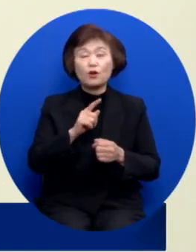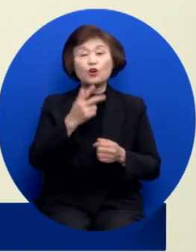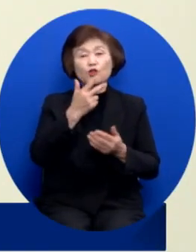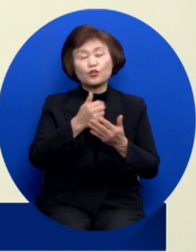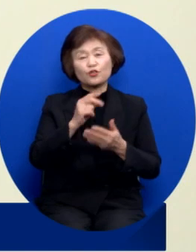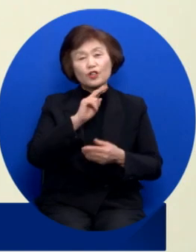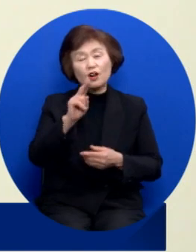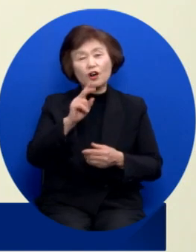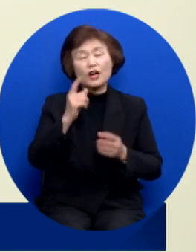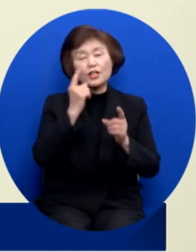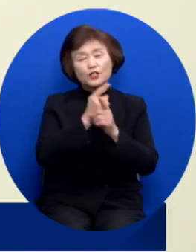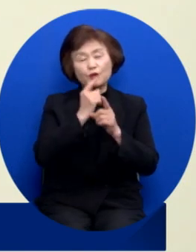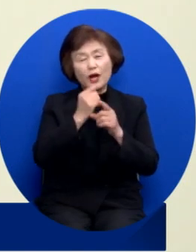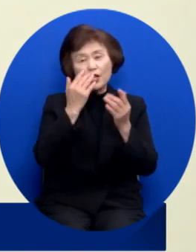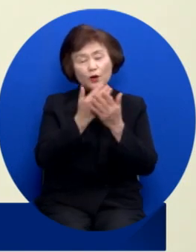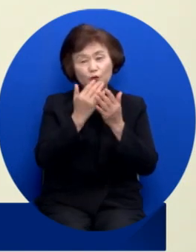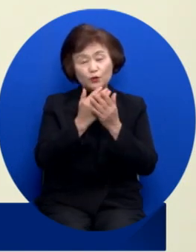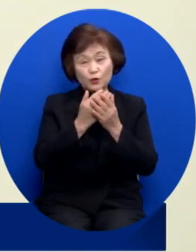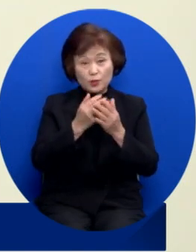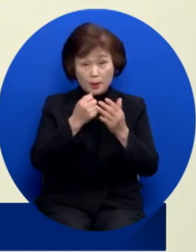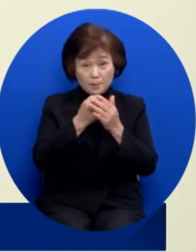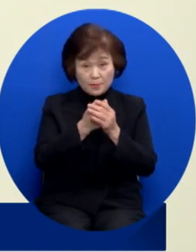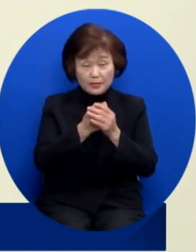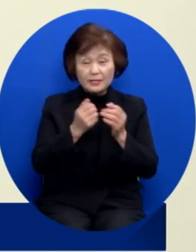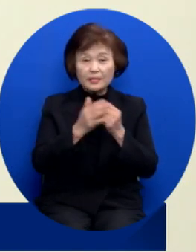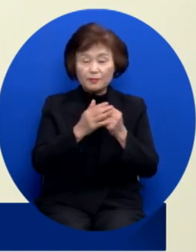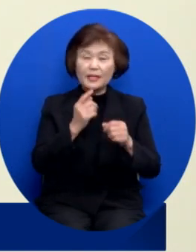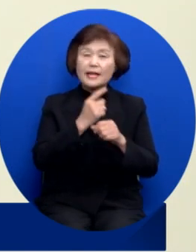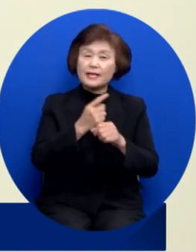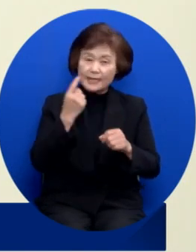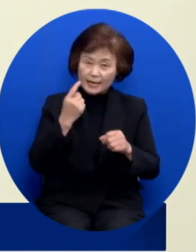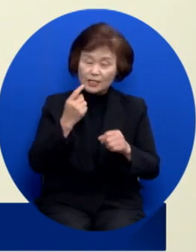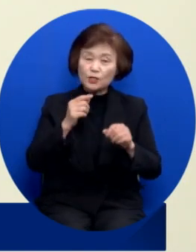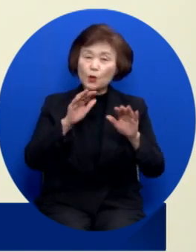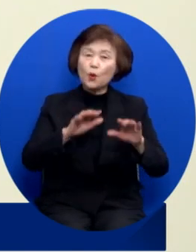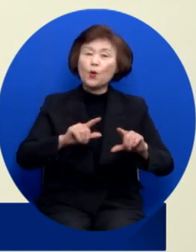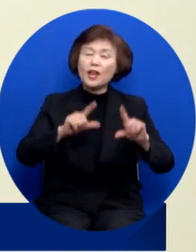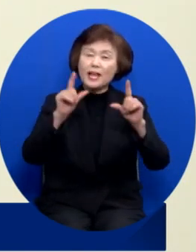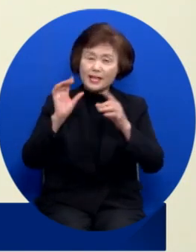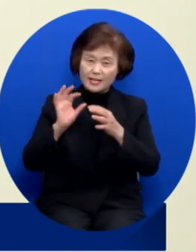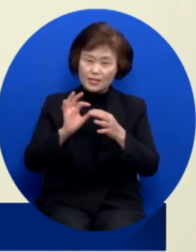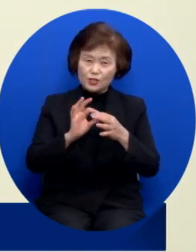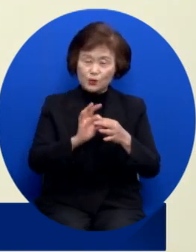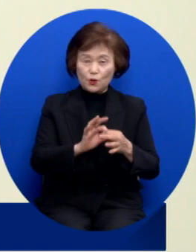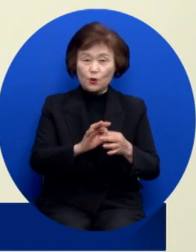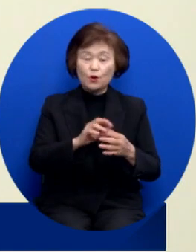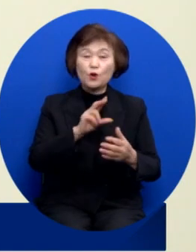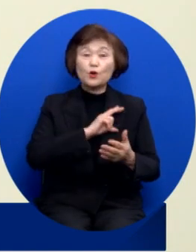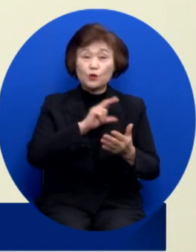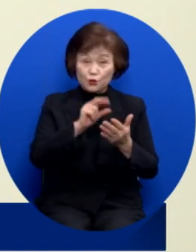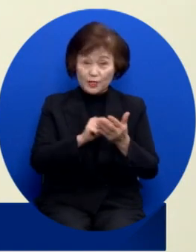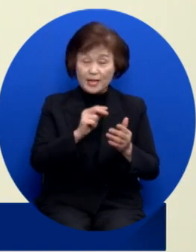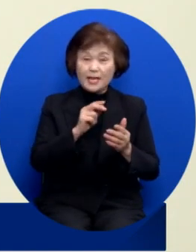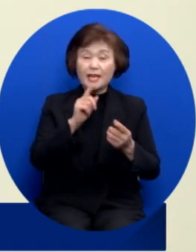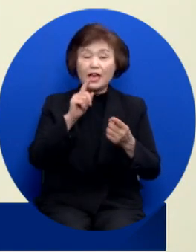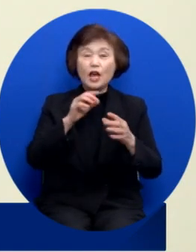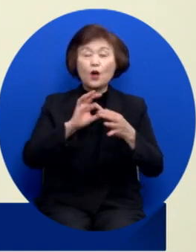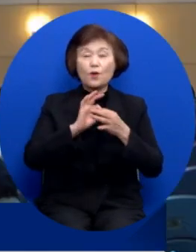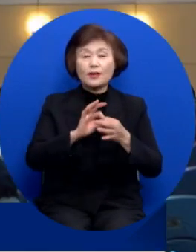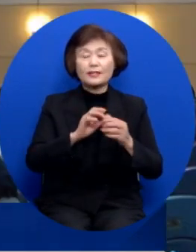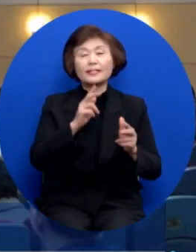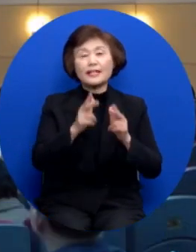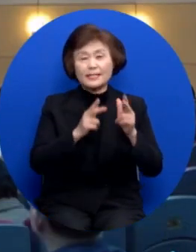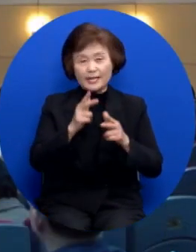주제를 정했기 때문에 이제 작년에이어서 금년에도 계속해서 주제 사업들을 이어가고자